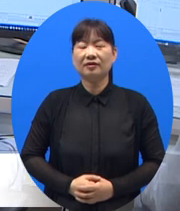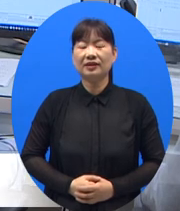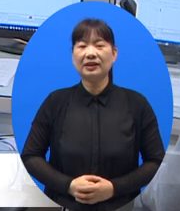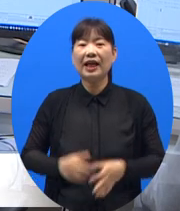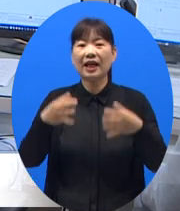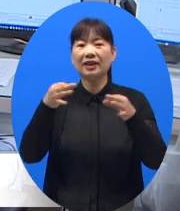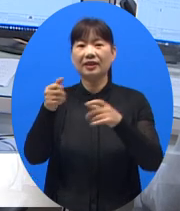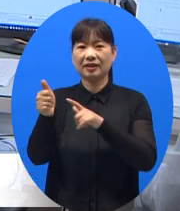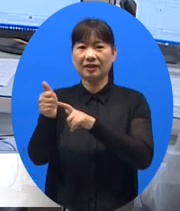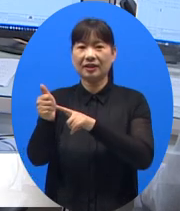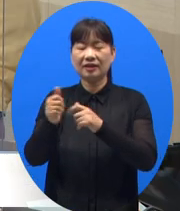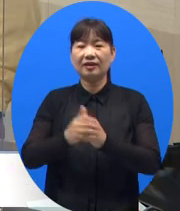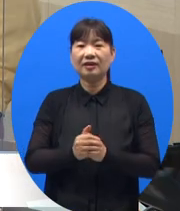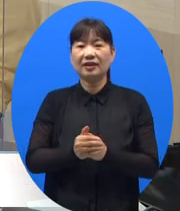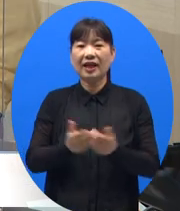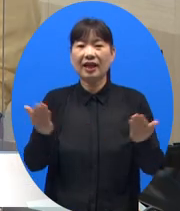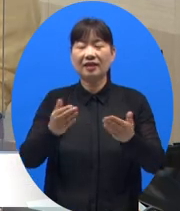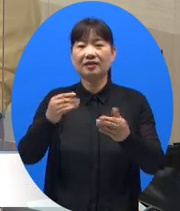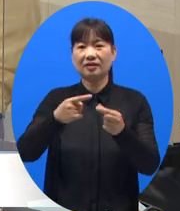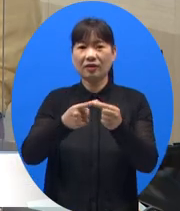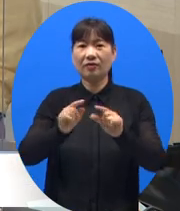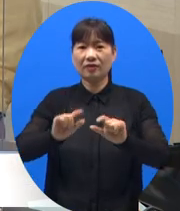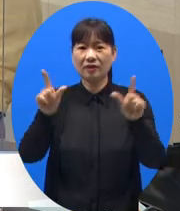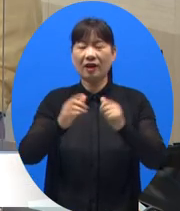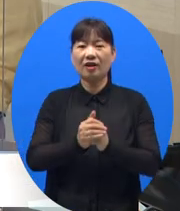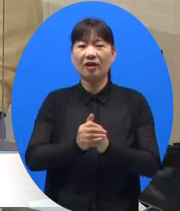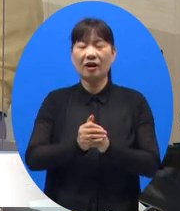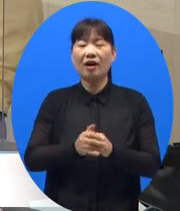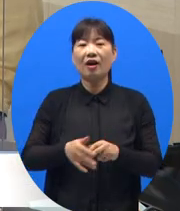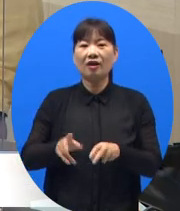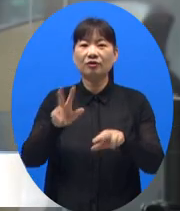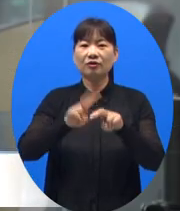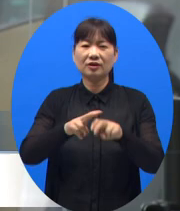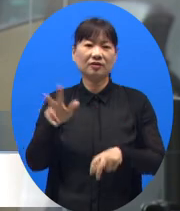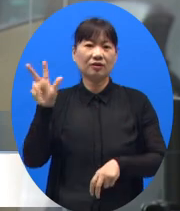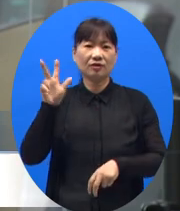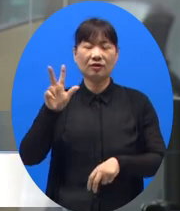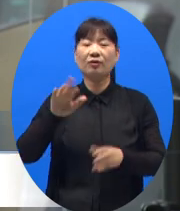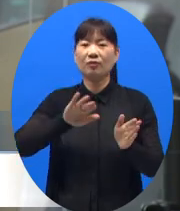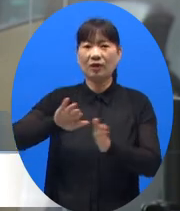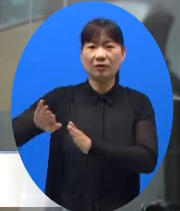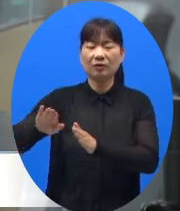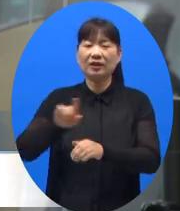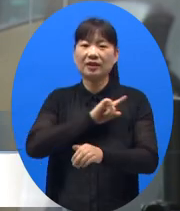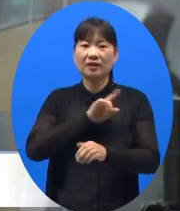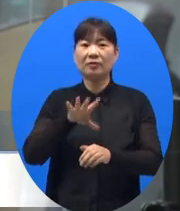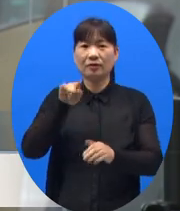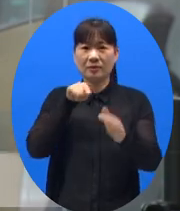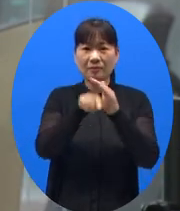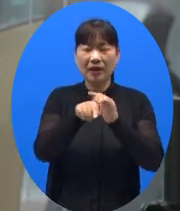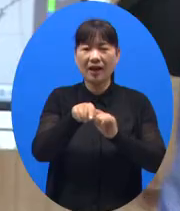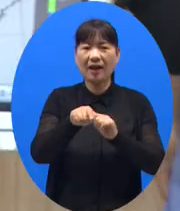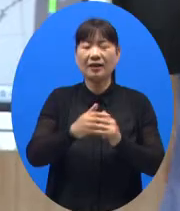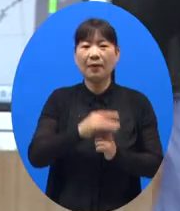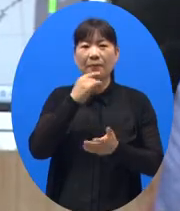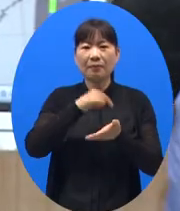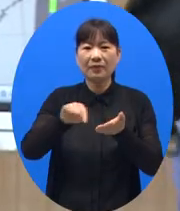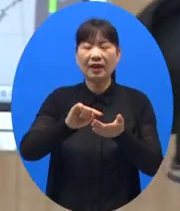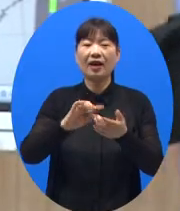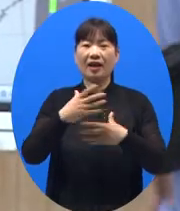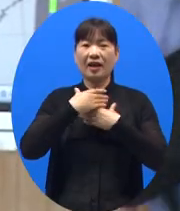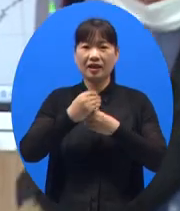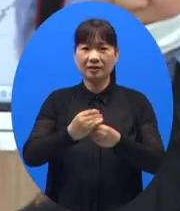김동연 경기도지사 임기 첫날, 취임 선서도 뒤로 하고 가장 먼저 찾은 곳은 재난안전대책본부입니다. 경기